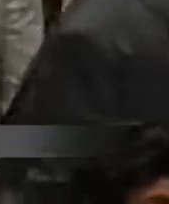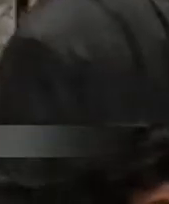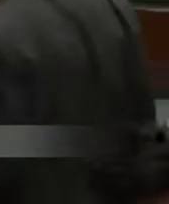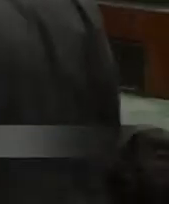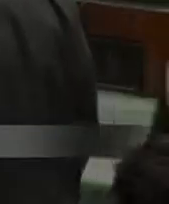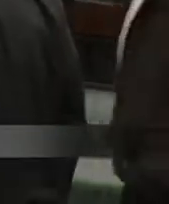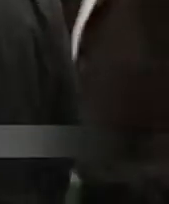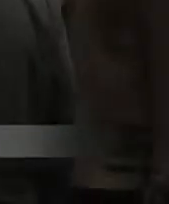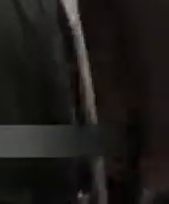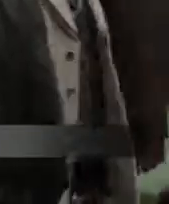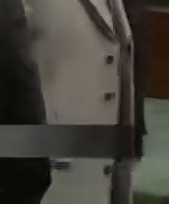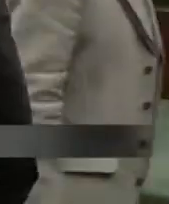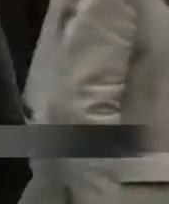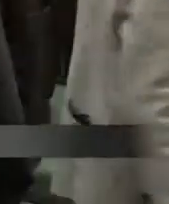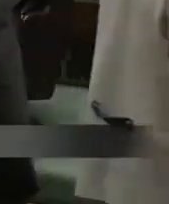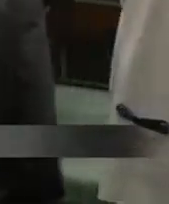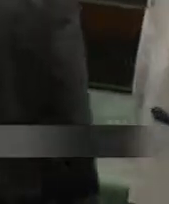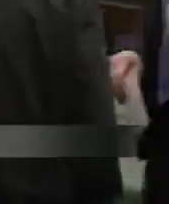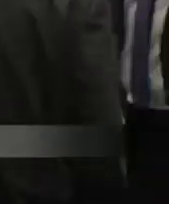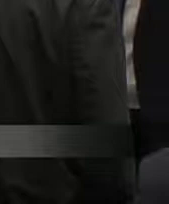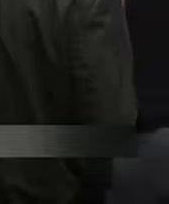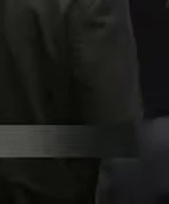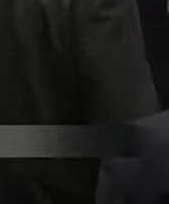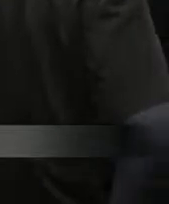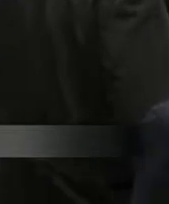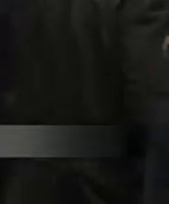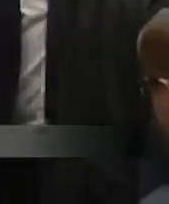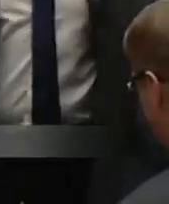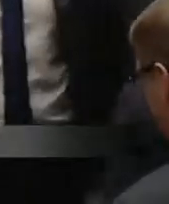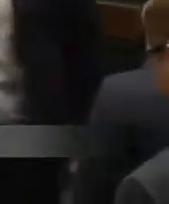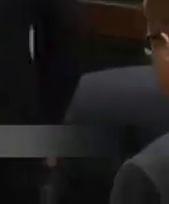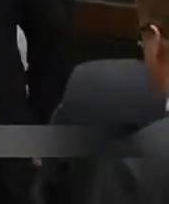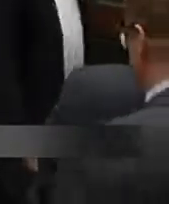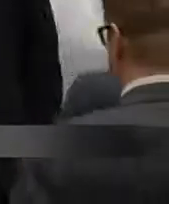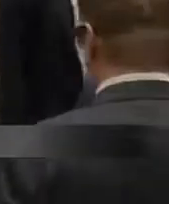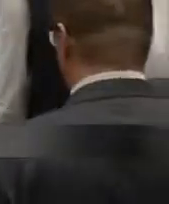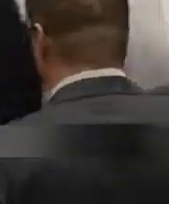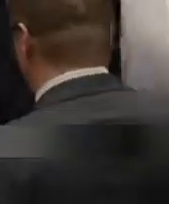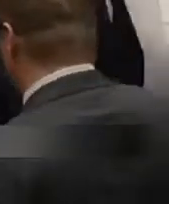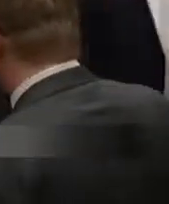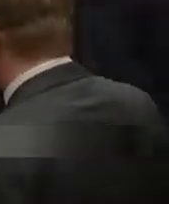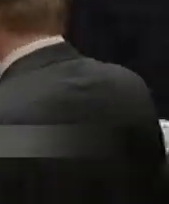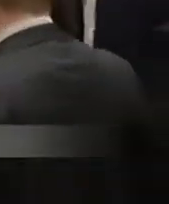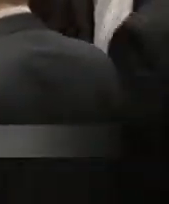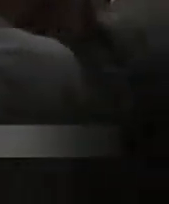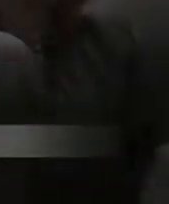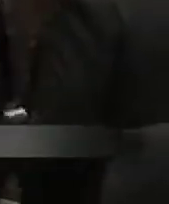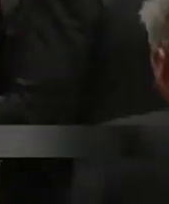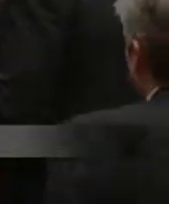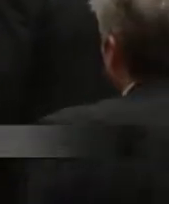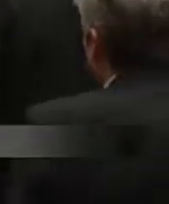Stimmzettel für ein Nein, die grün-gräulichen Stimmzettel für ein Ja. Beantragt haben